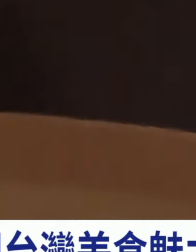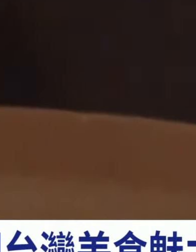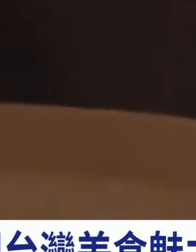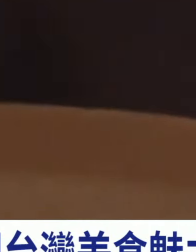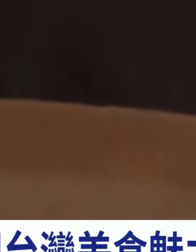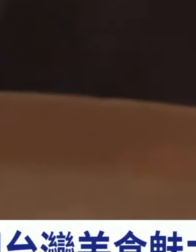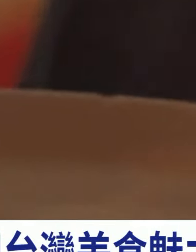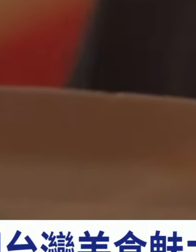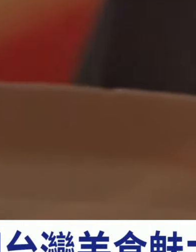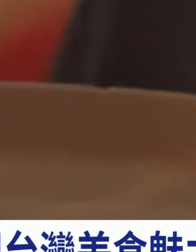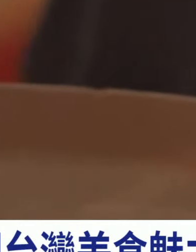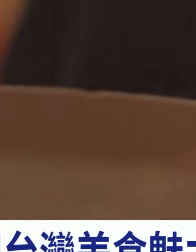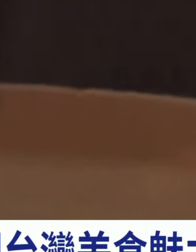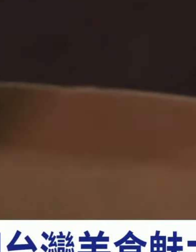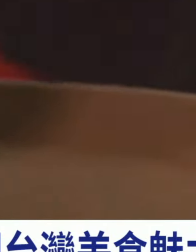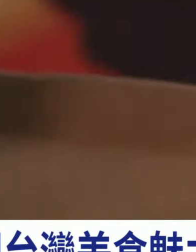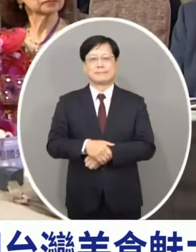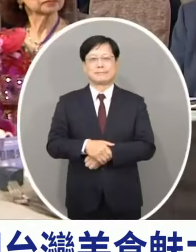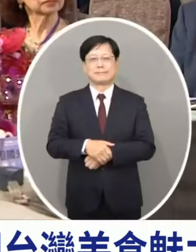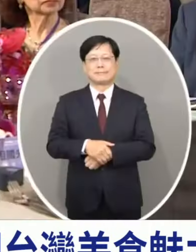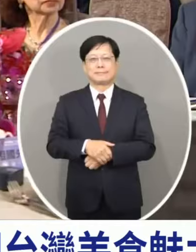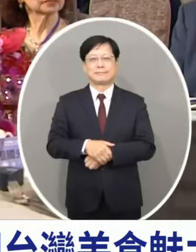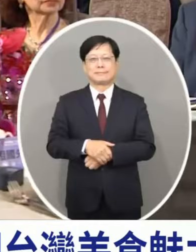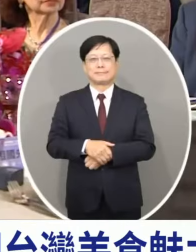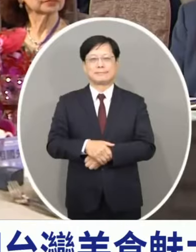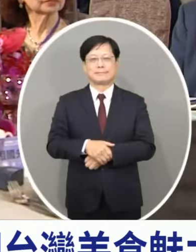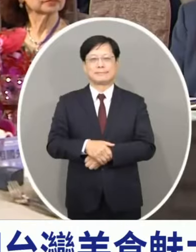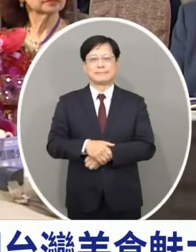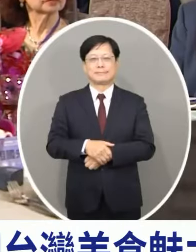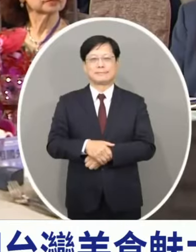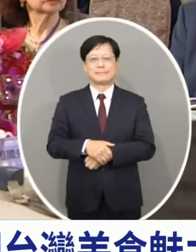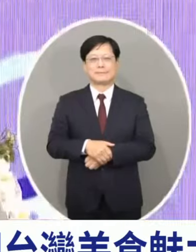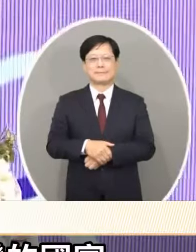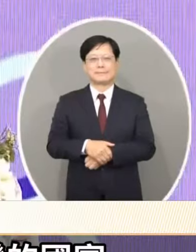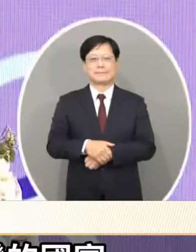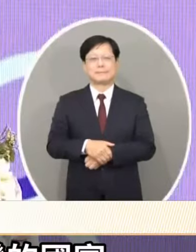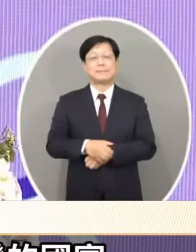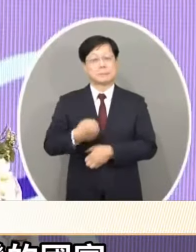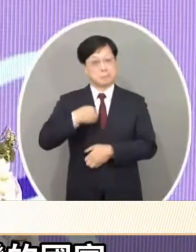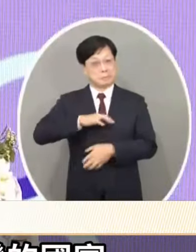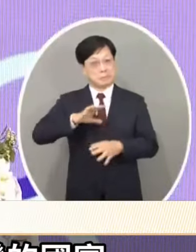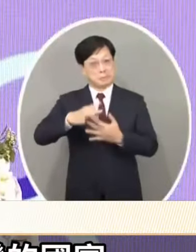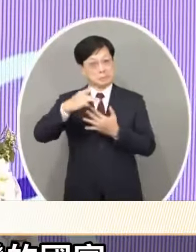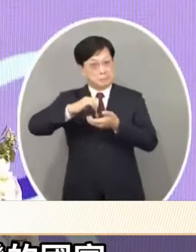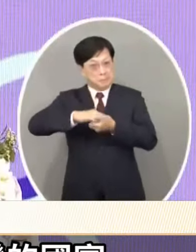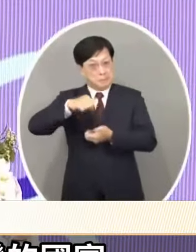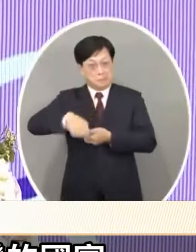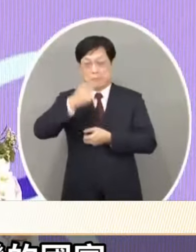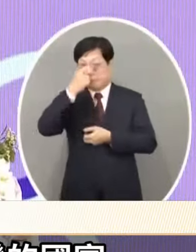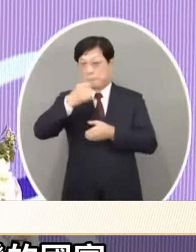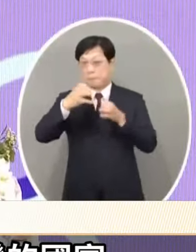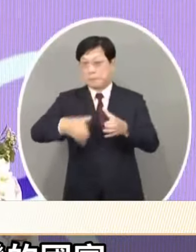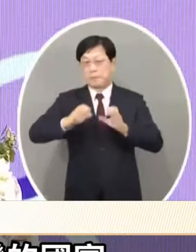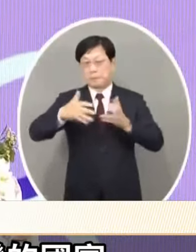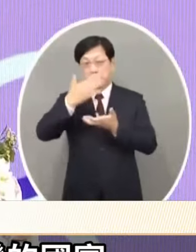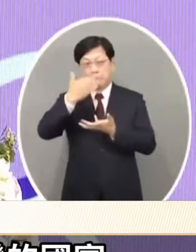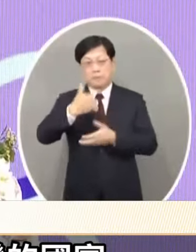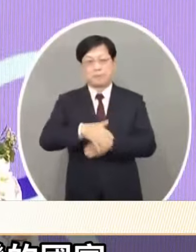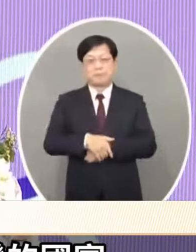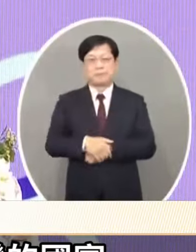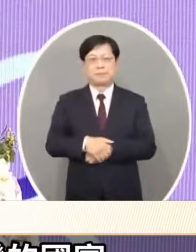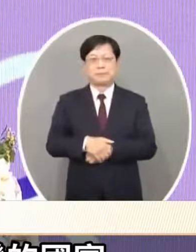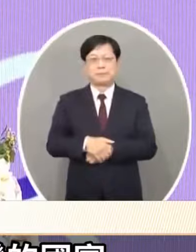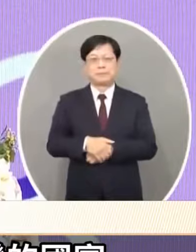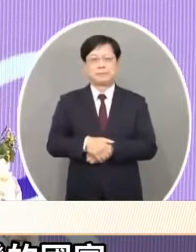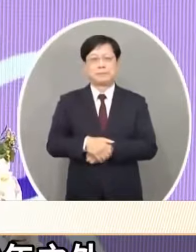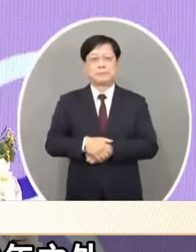等甜点，要让宾客品味台湾美食魅力。 我们选择台南举办台湾的国宴，